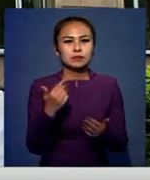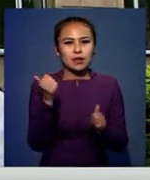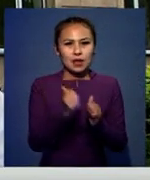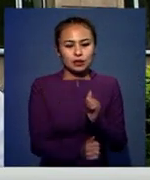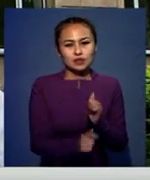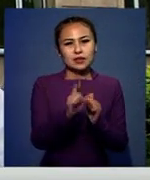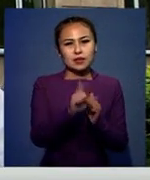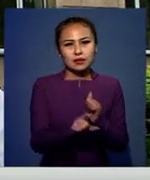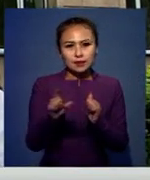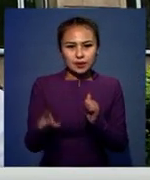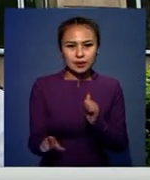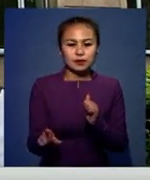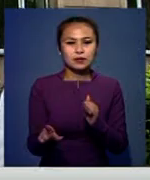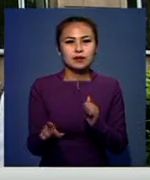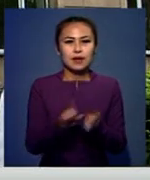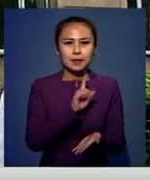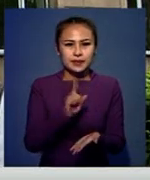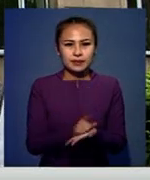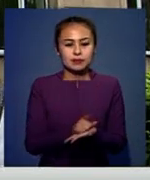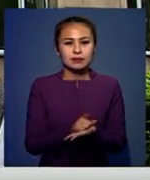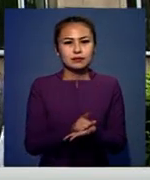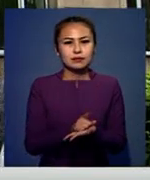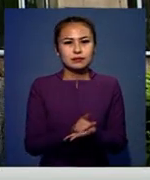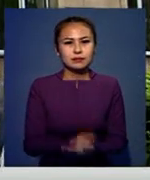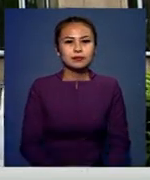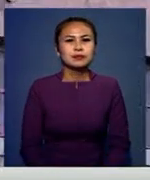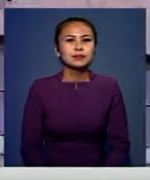әрбір азаматтың міндеті болып саналады дауыс беру.